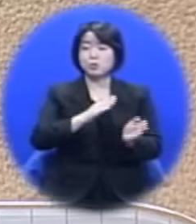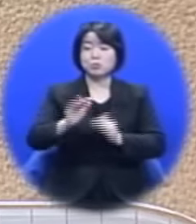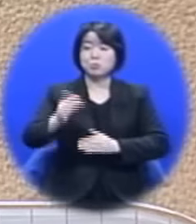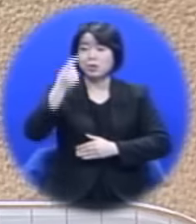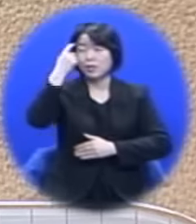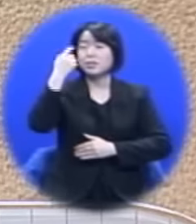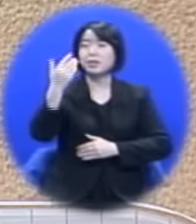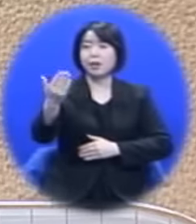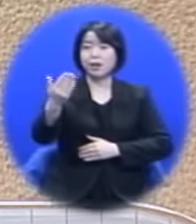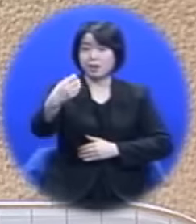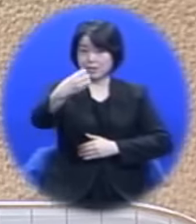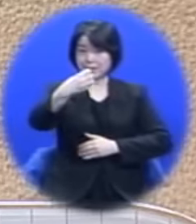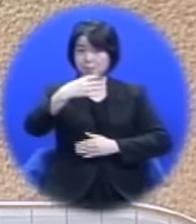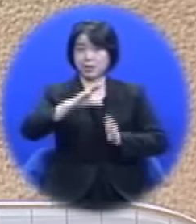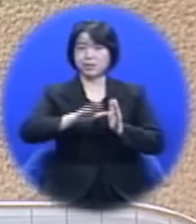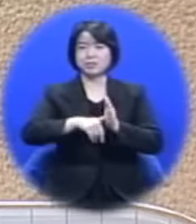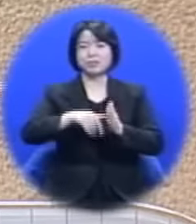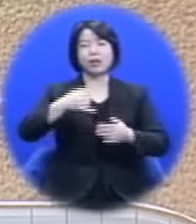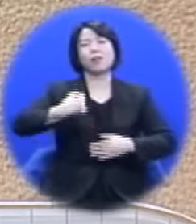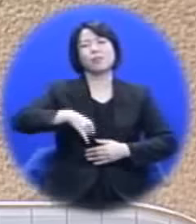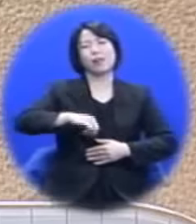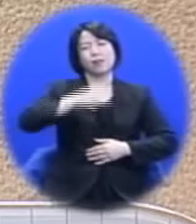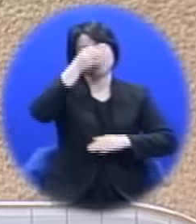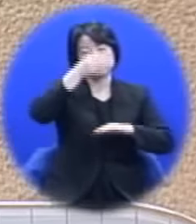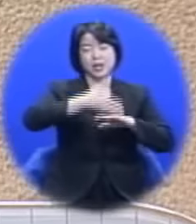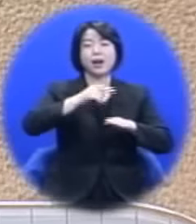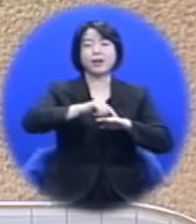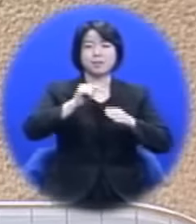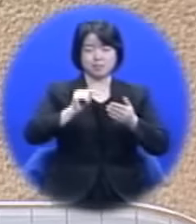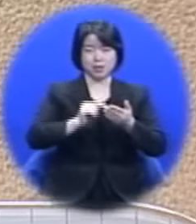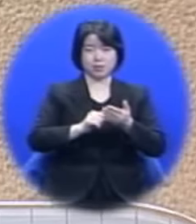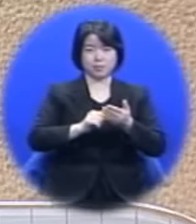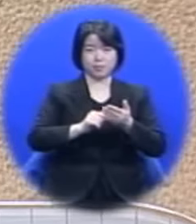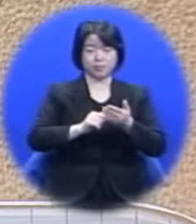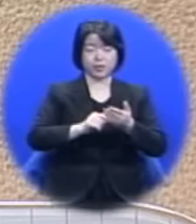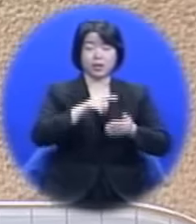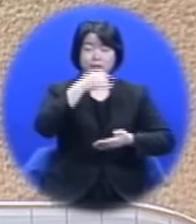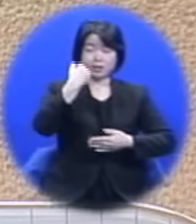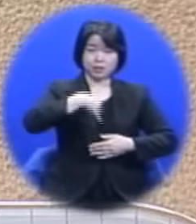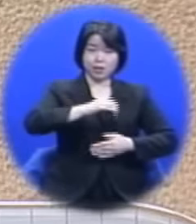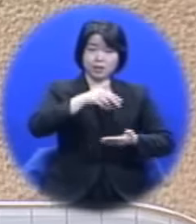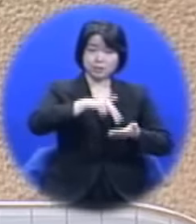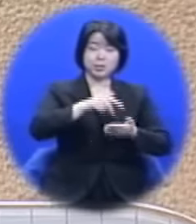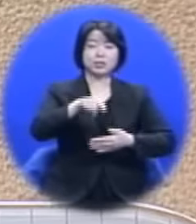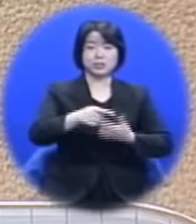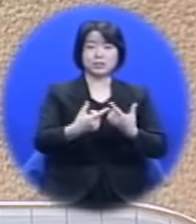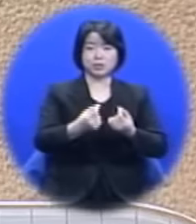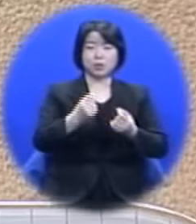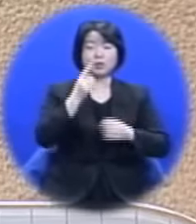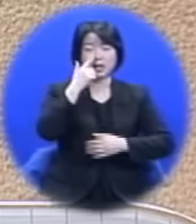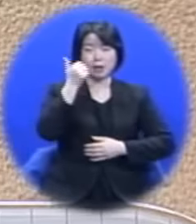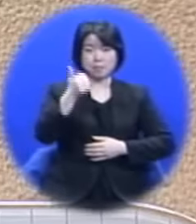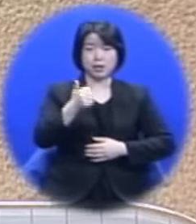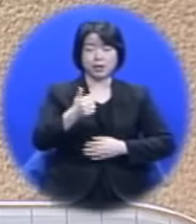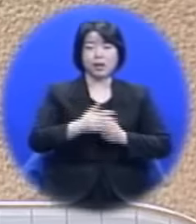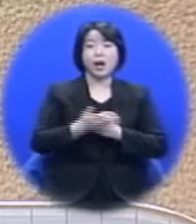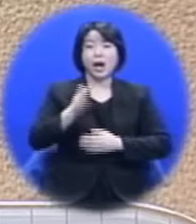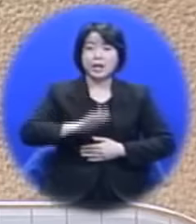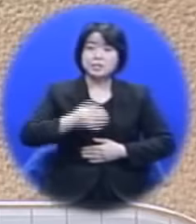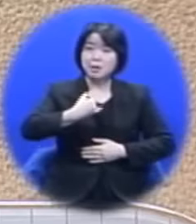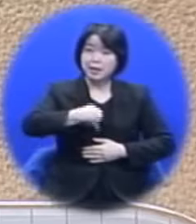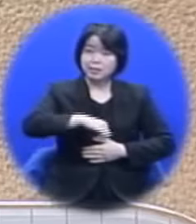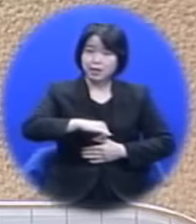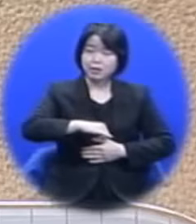미안하더라고 딸들에게는 저는 그런 존재였어요 그러나 딸들이 알아주든 안 알아주든 저는 저희